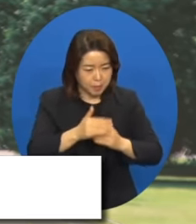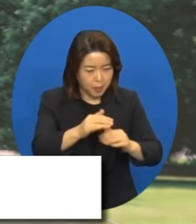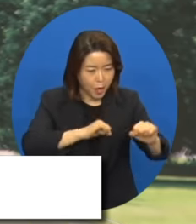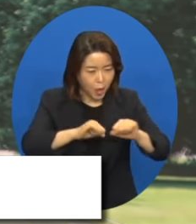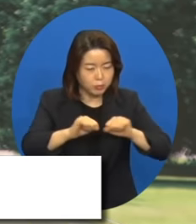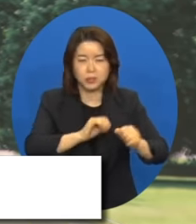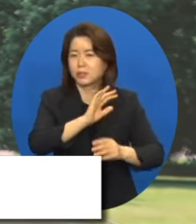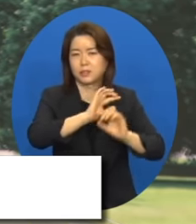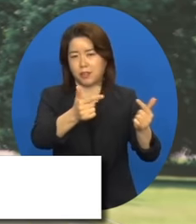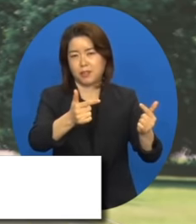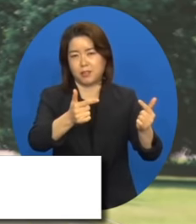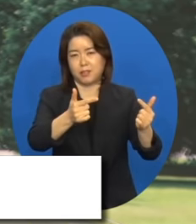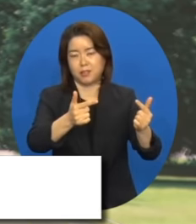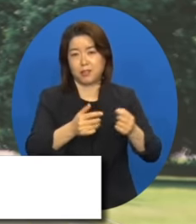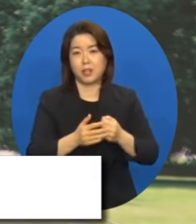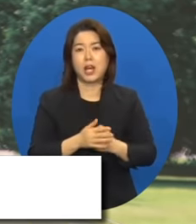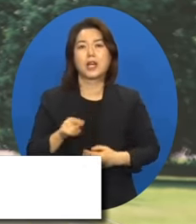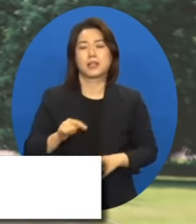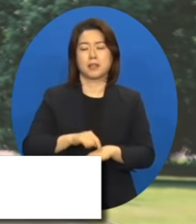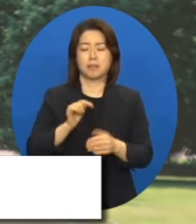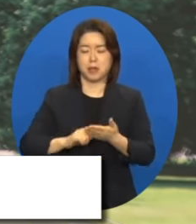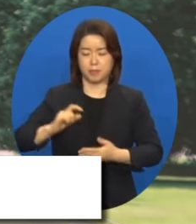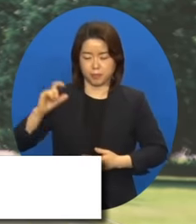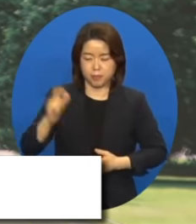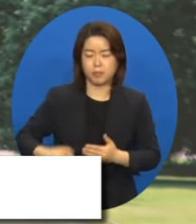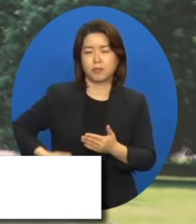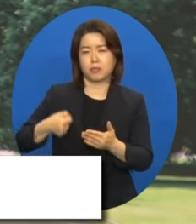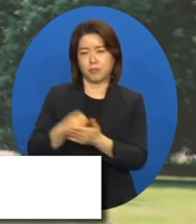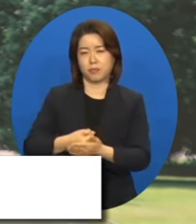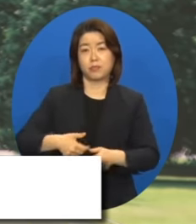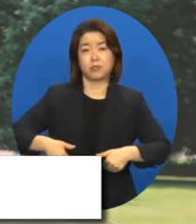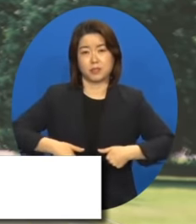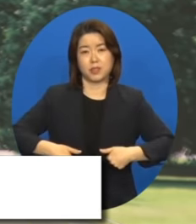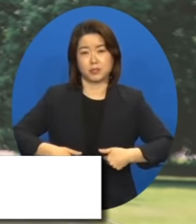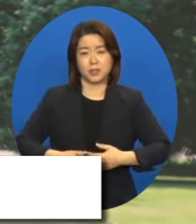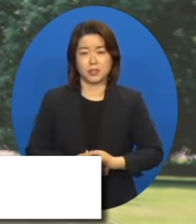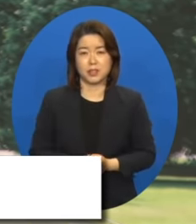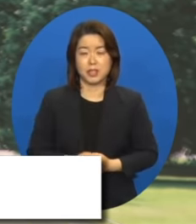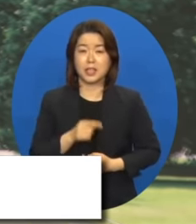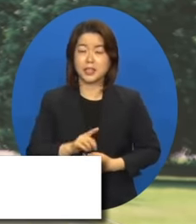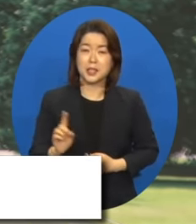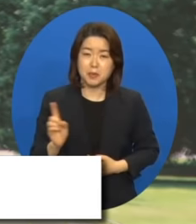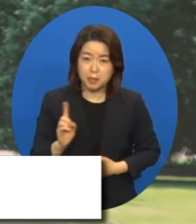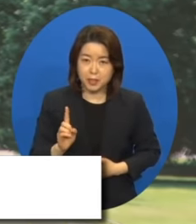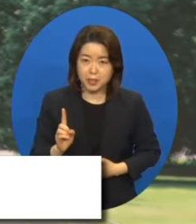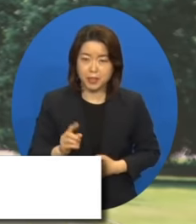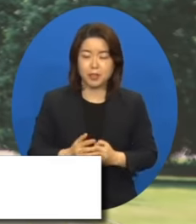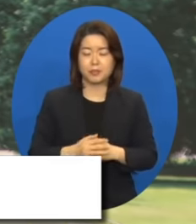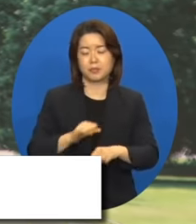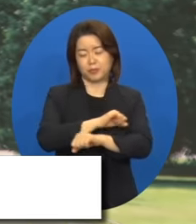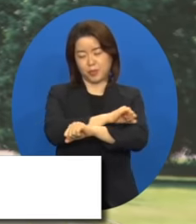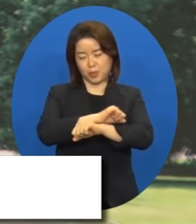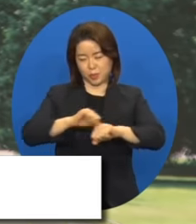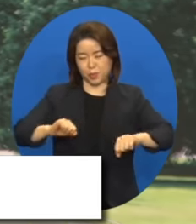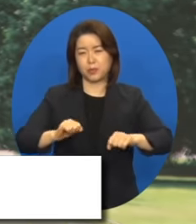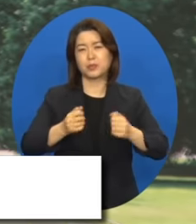거야. 마음에 굳게 결단해야 합니다. 그게 뭐지요? 용서해요.